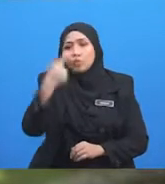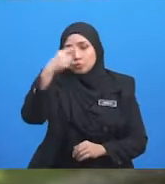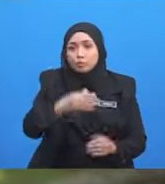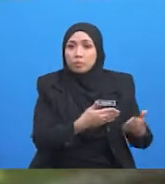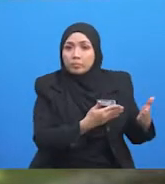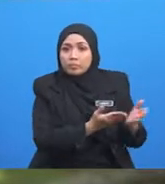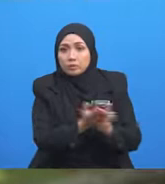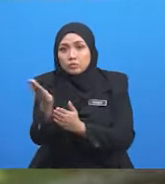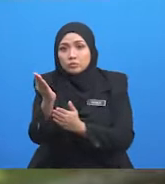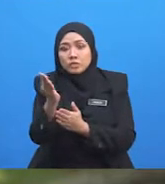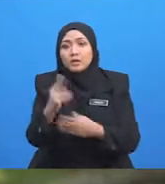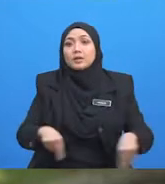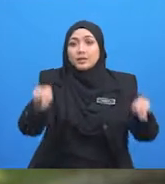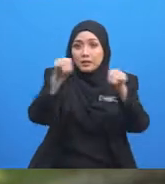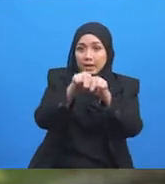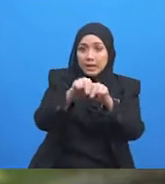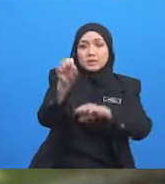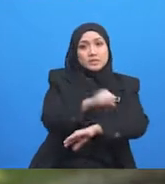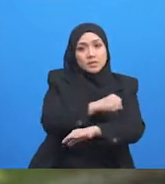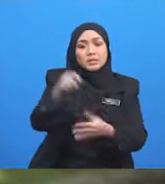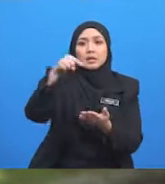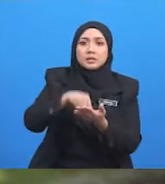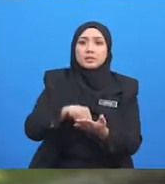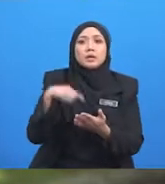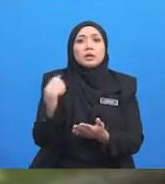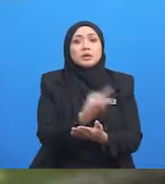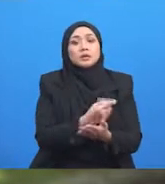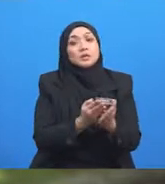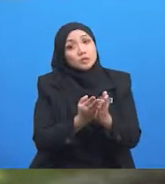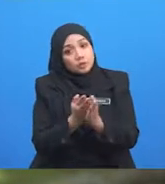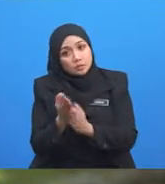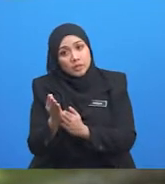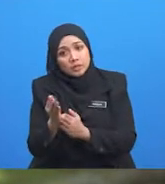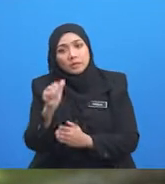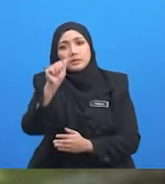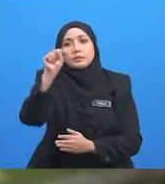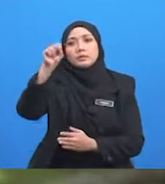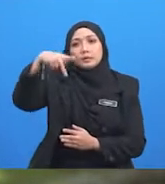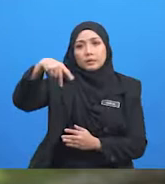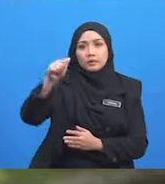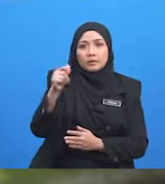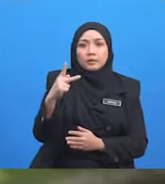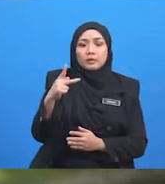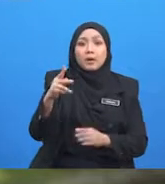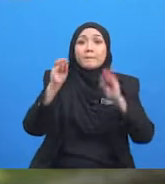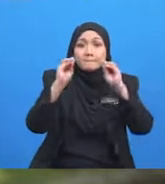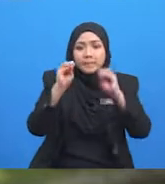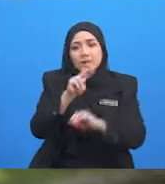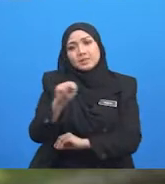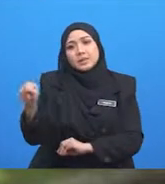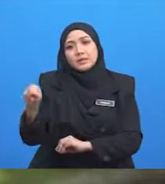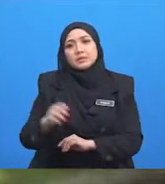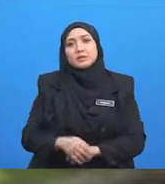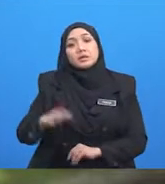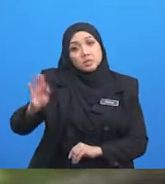kesinambungan daripada nilai sajak ini, kita akan telusuri pula aspek pengajaran. Sebelum